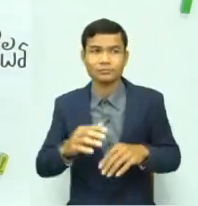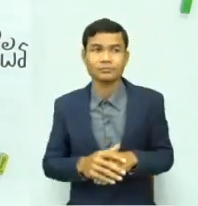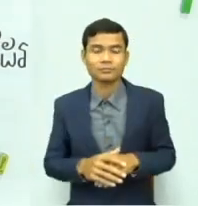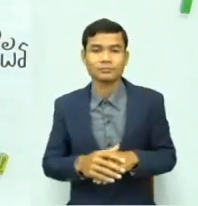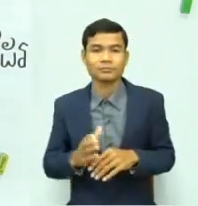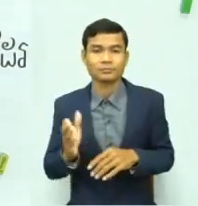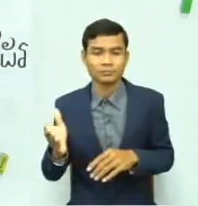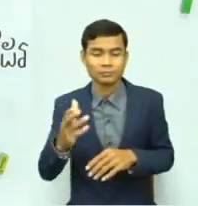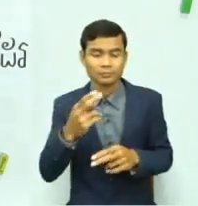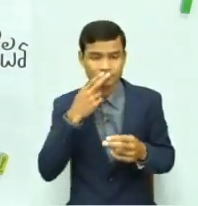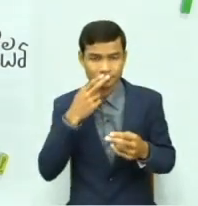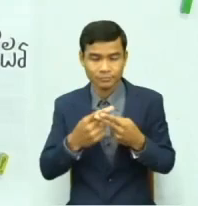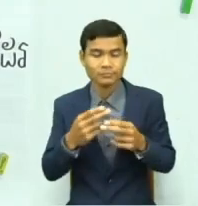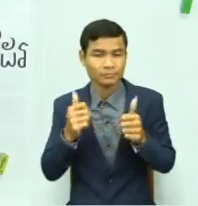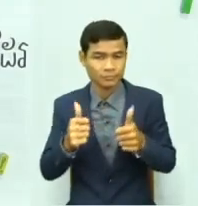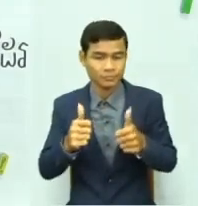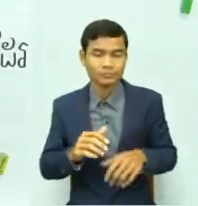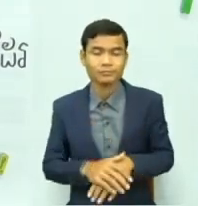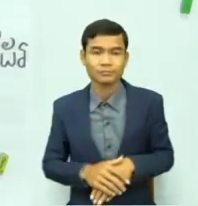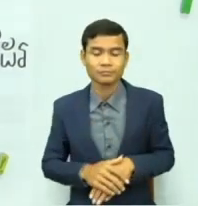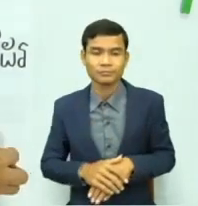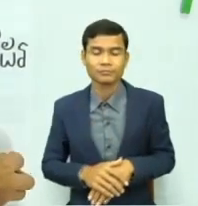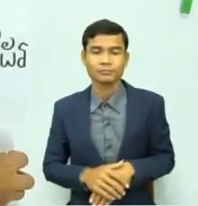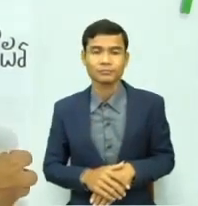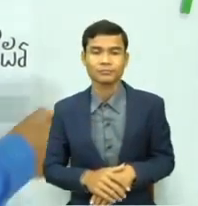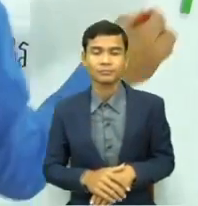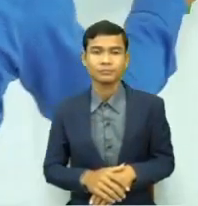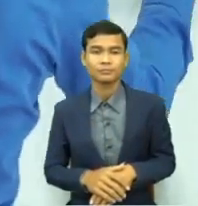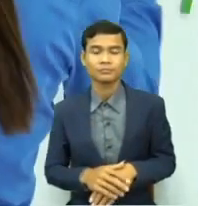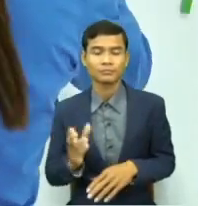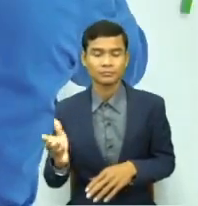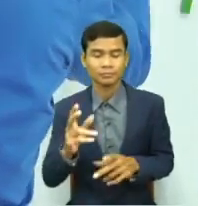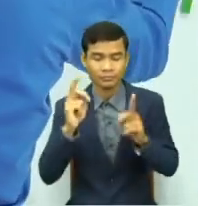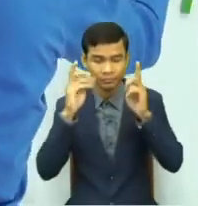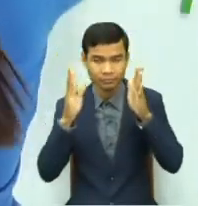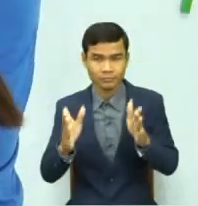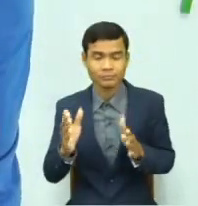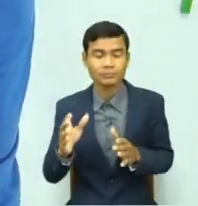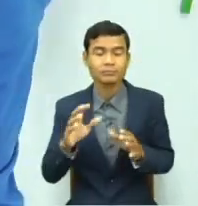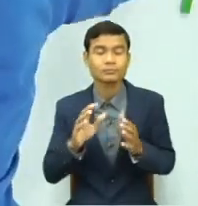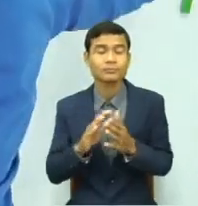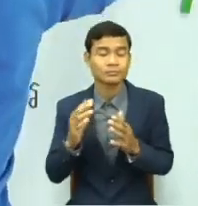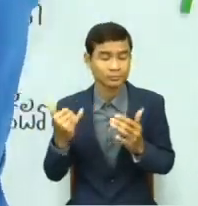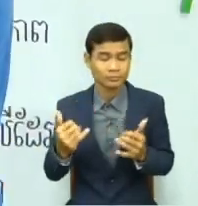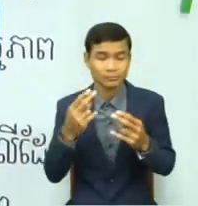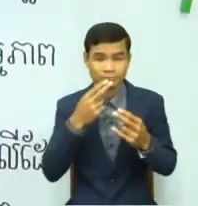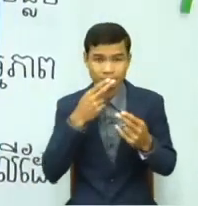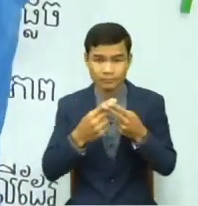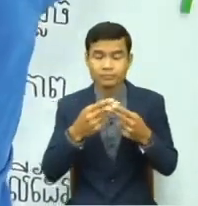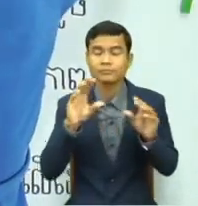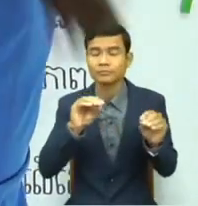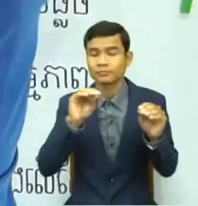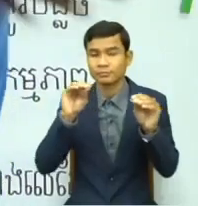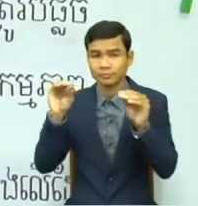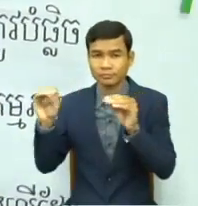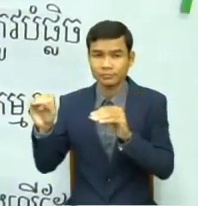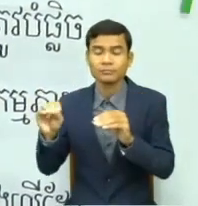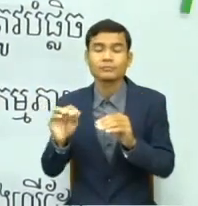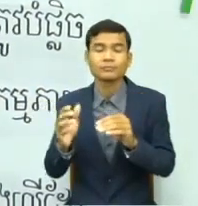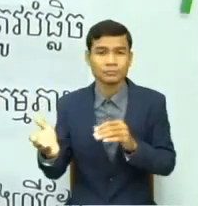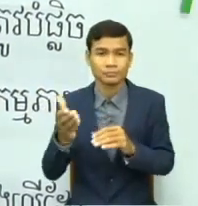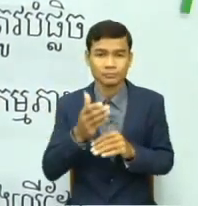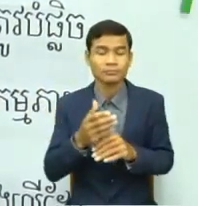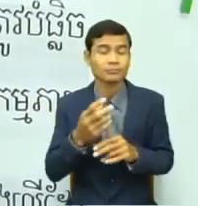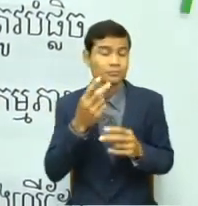chả con chay bàn là on nà con chả chẳng đặc rú chả đội chấm lại ní chà hai con tặng ác khí con